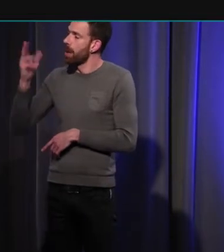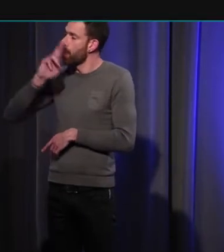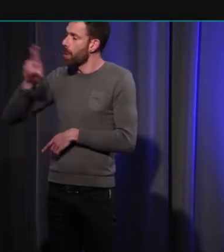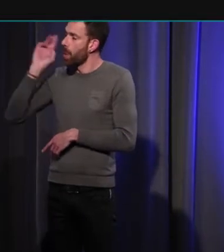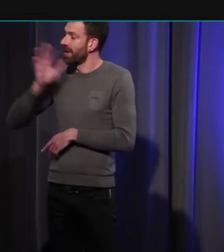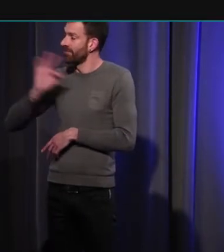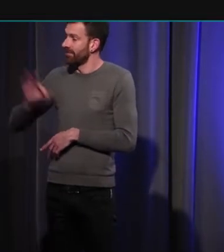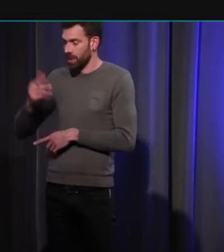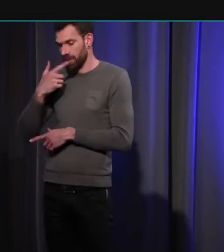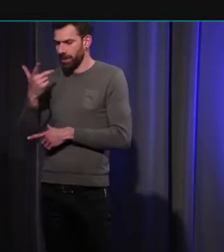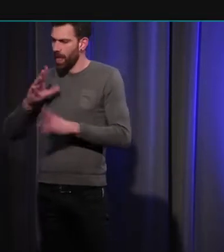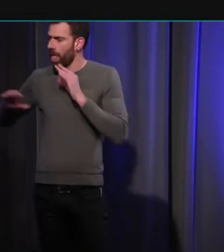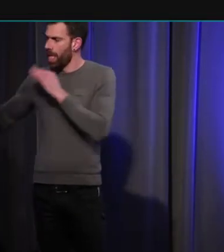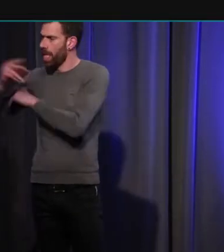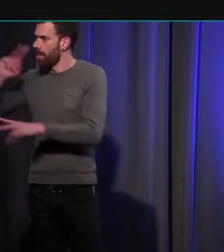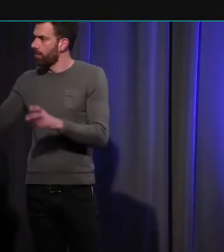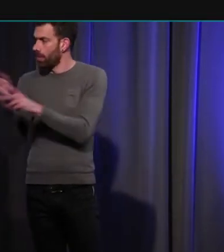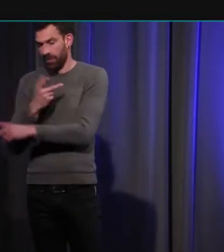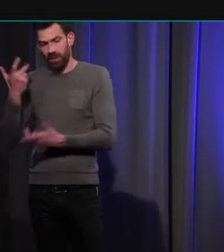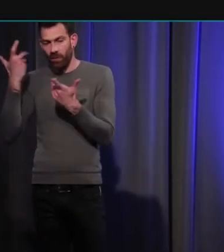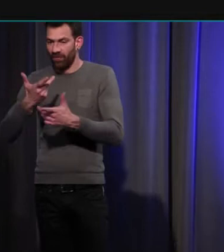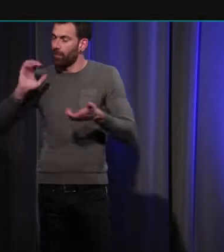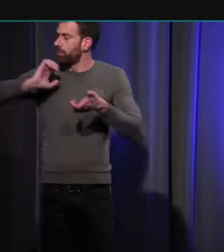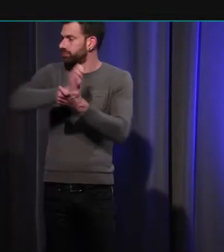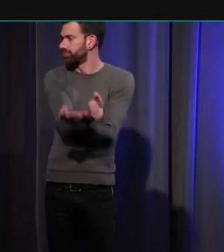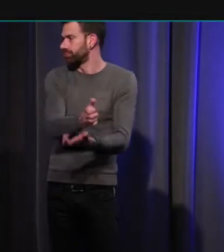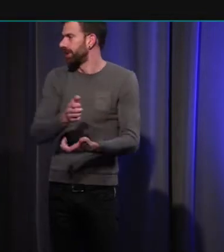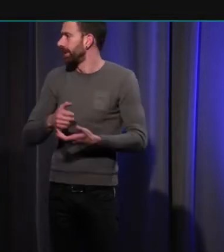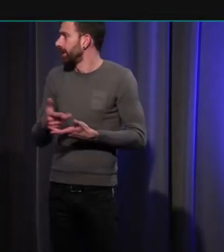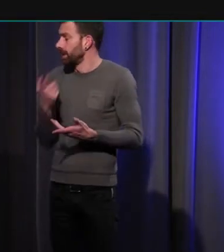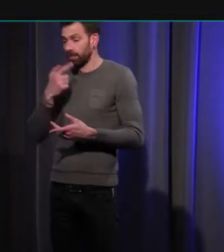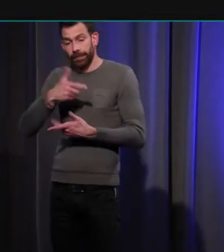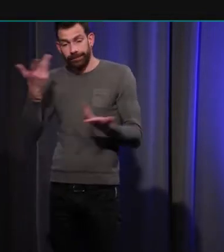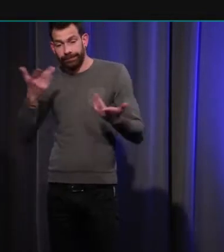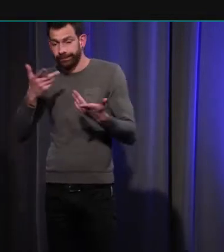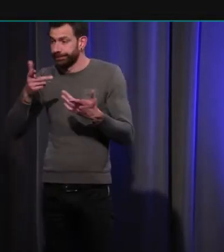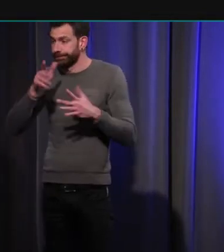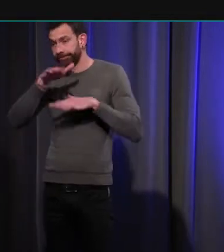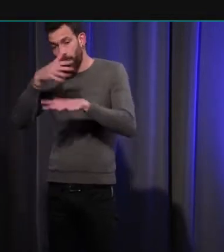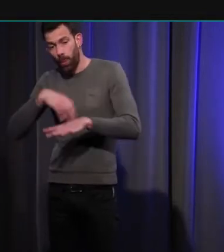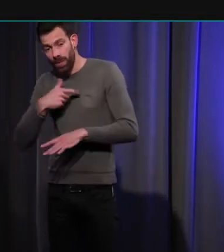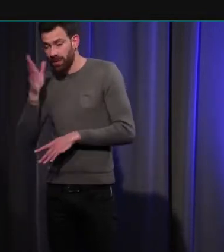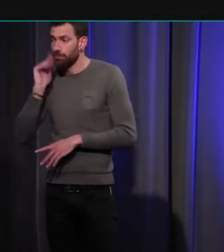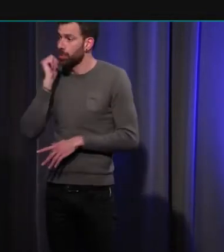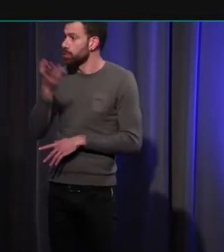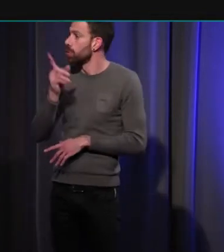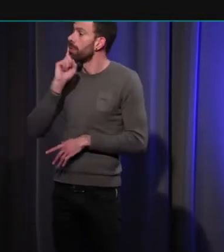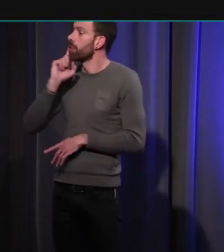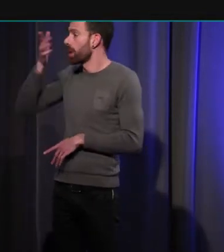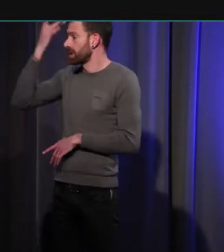pour que l'ordre soit aboli au moment où il y en avait plus besoin d'eux en terre sainte puisque saint jean d'âcre était tombé à